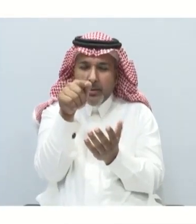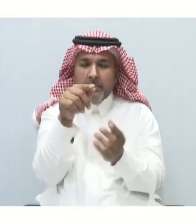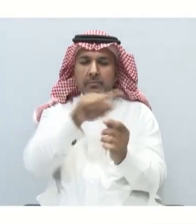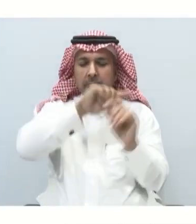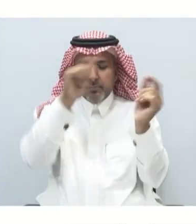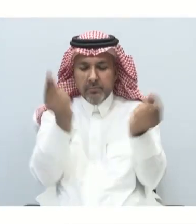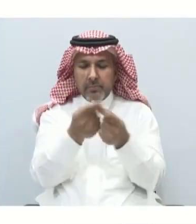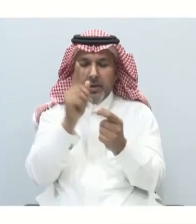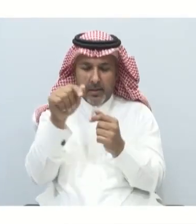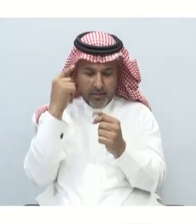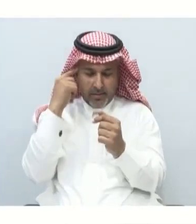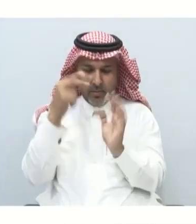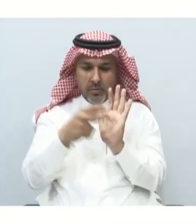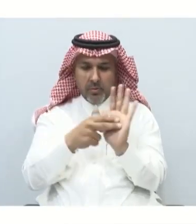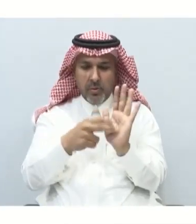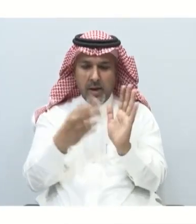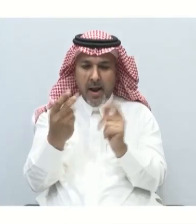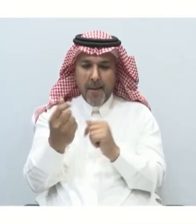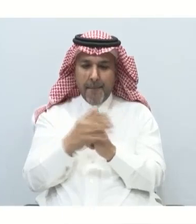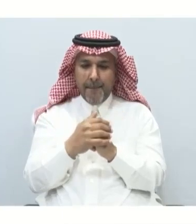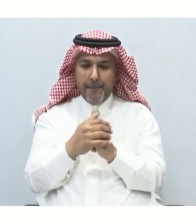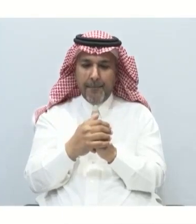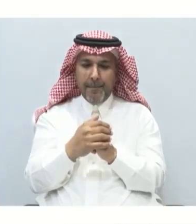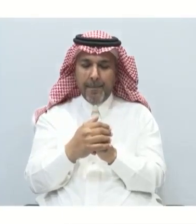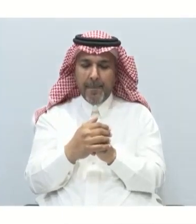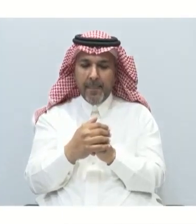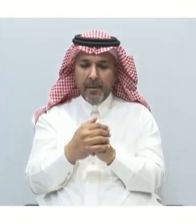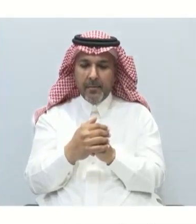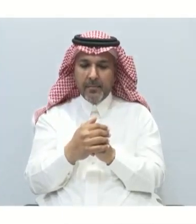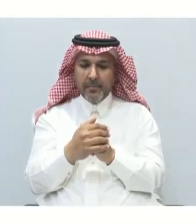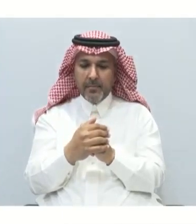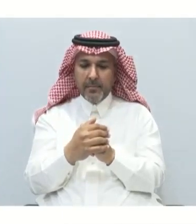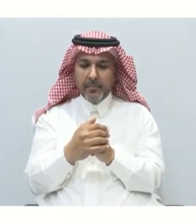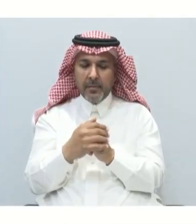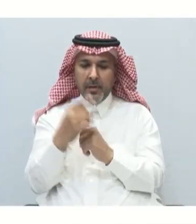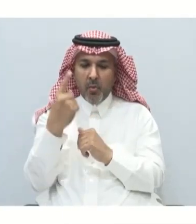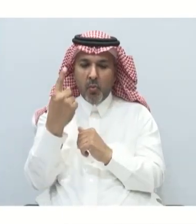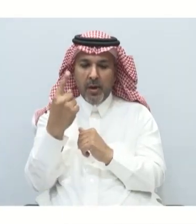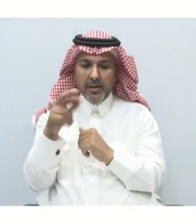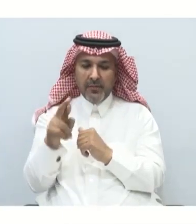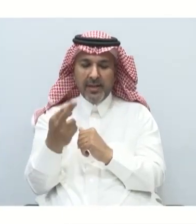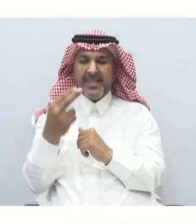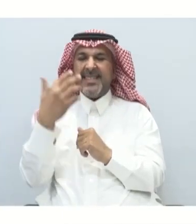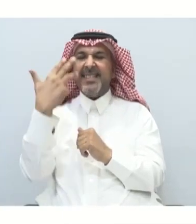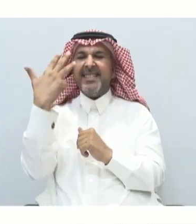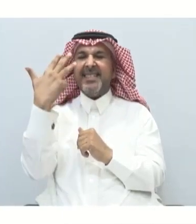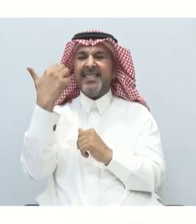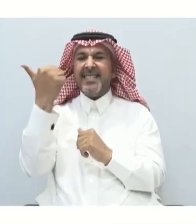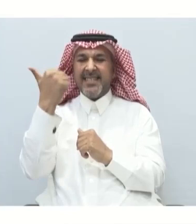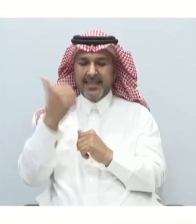113 على 70 يعني 1 فاصله تقريبا 61 اذا الميل يساوي